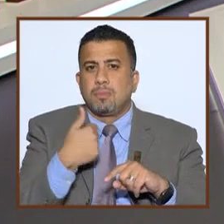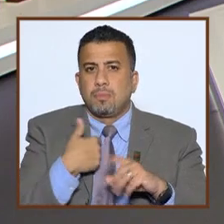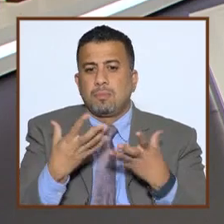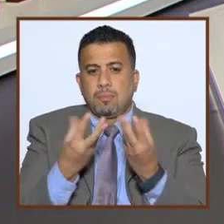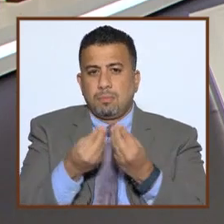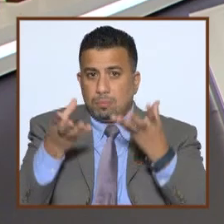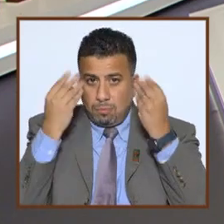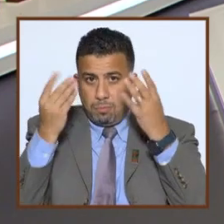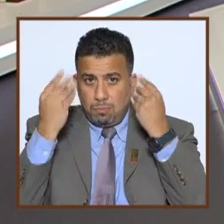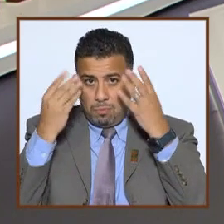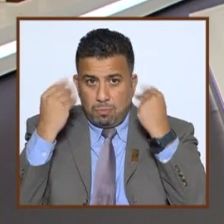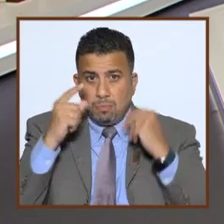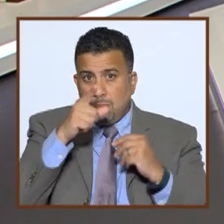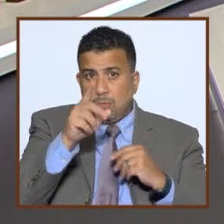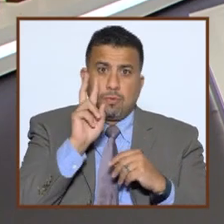معلومات